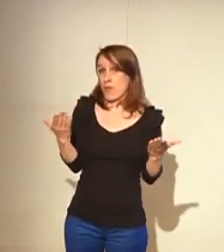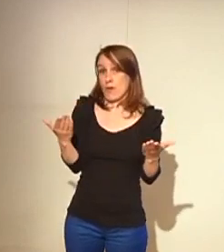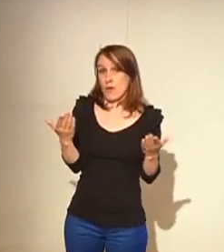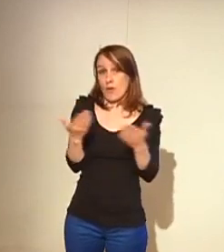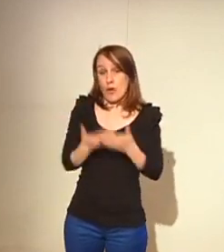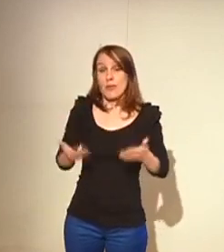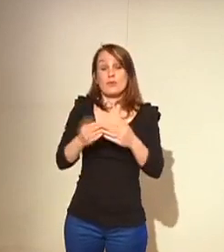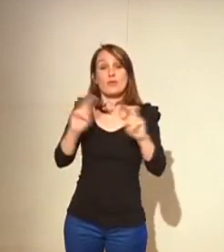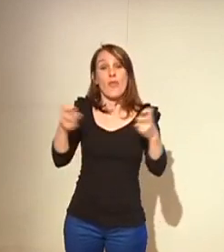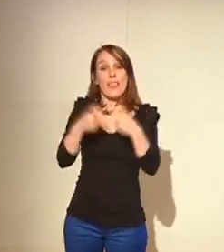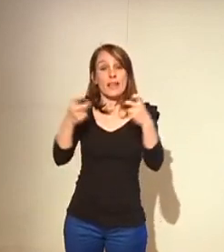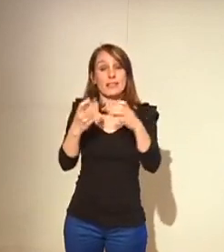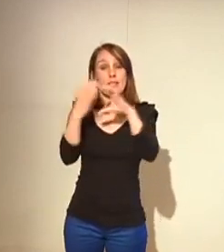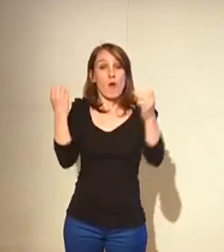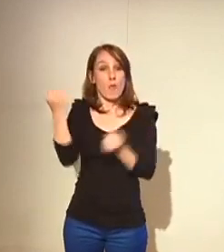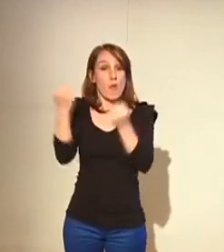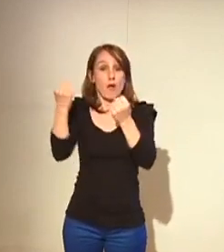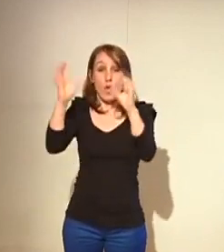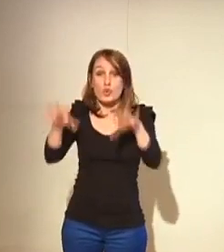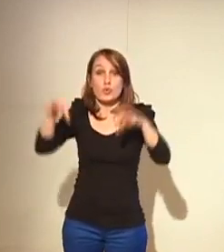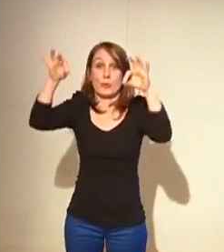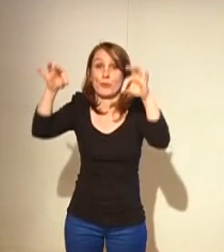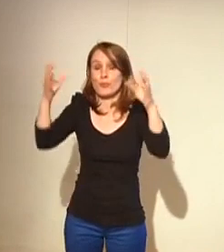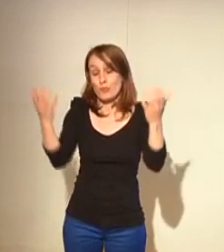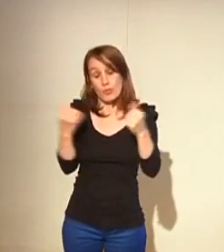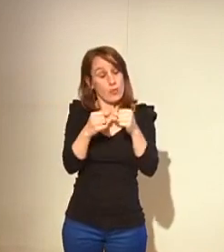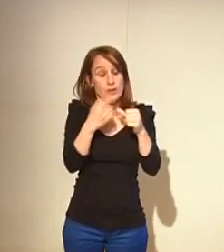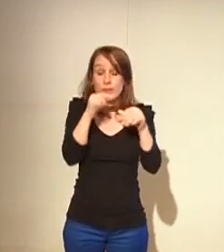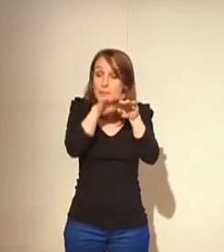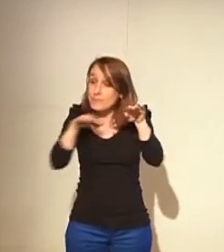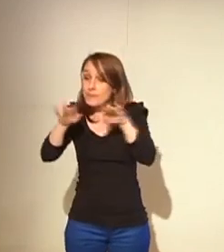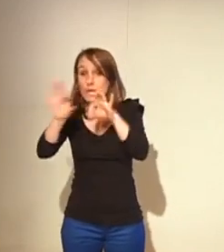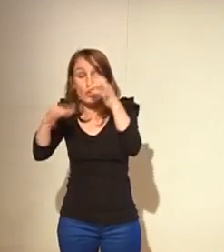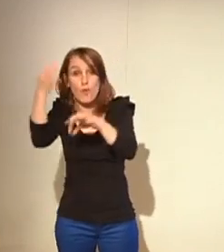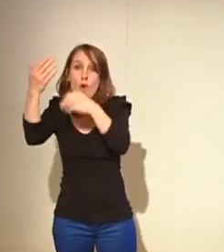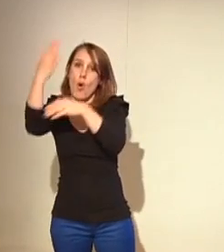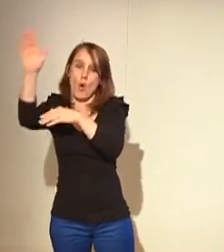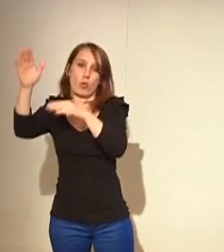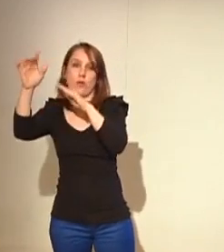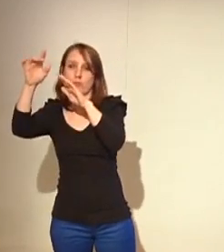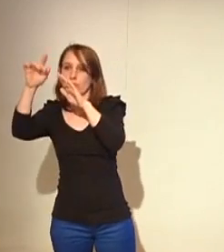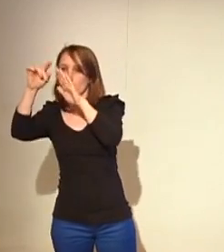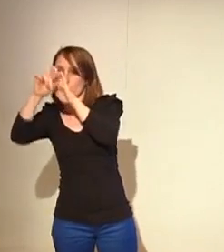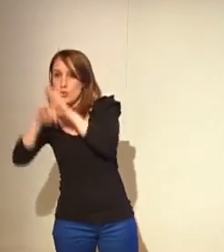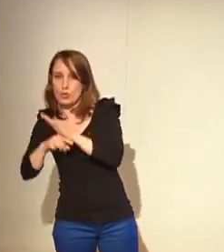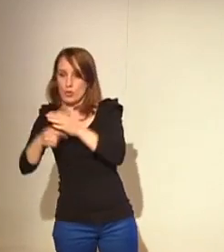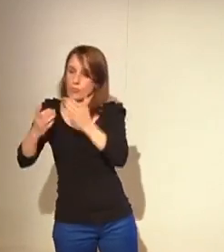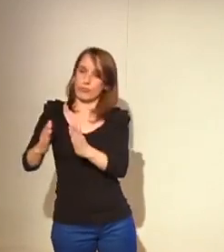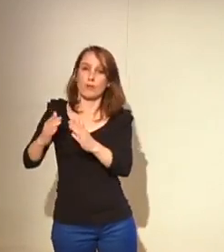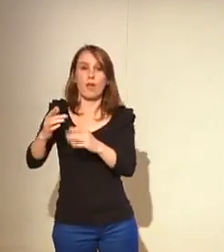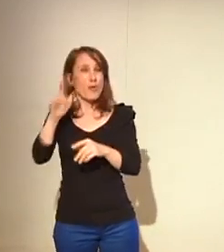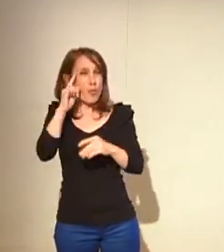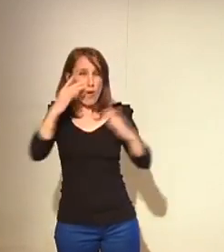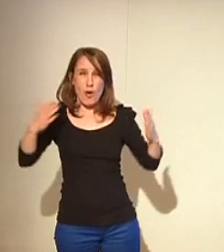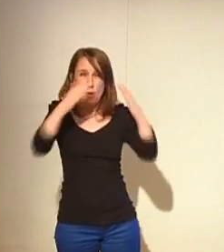taxe poids lourd est actuellement suspendue il faut se diriger sur d'autres mesures que de creuser un gigantesque tunnel effectivement pour une